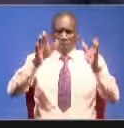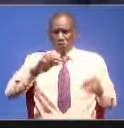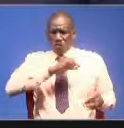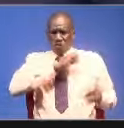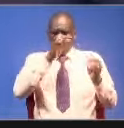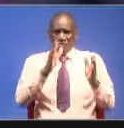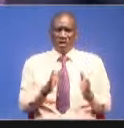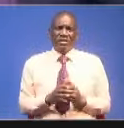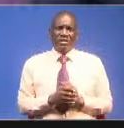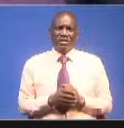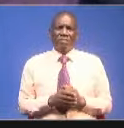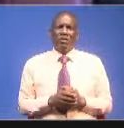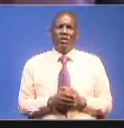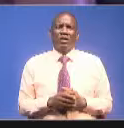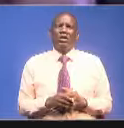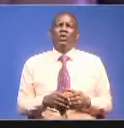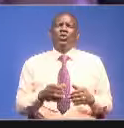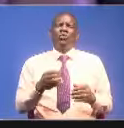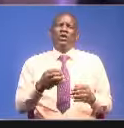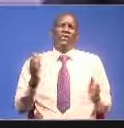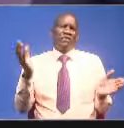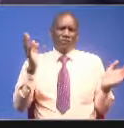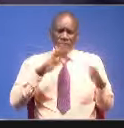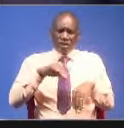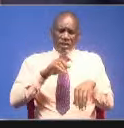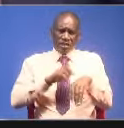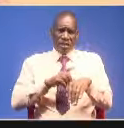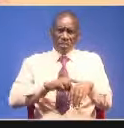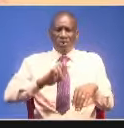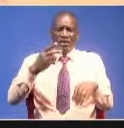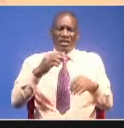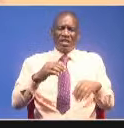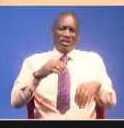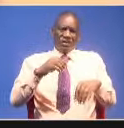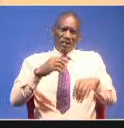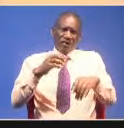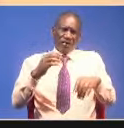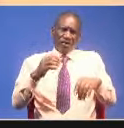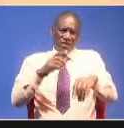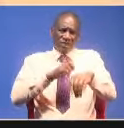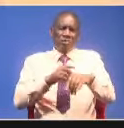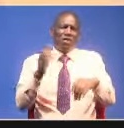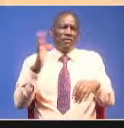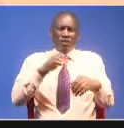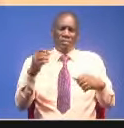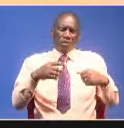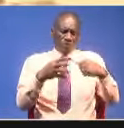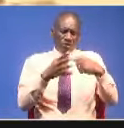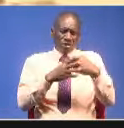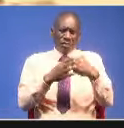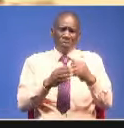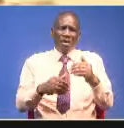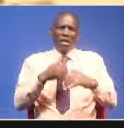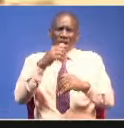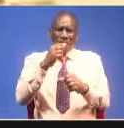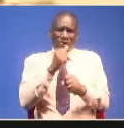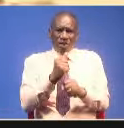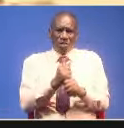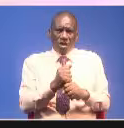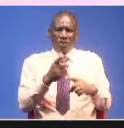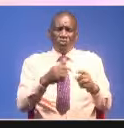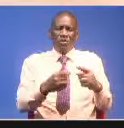magavana, atakuwa anamaliza kipindi chake cha pili mwezi huu wa Septemba, baada ya kuhudumu kutoka